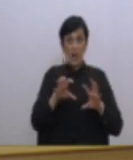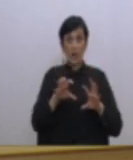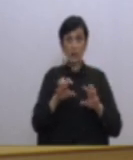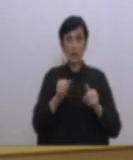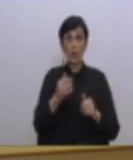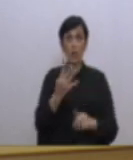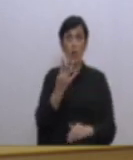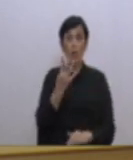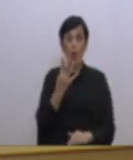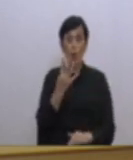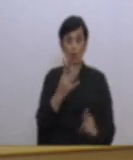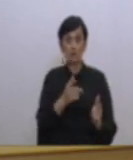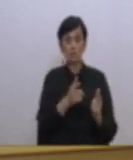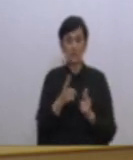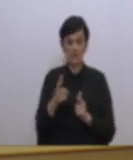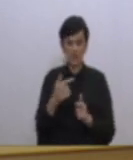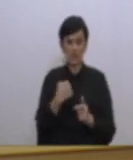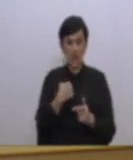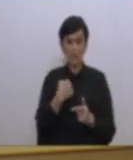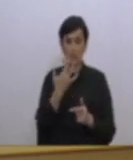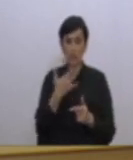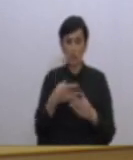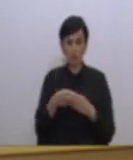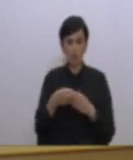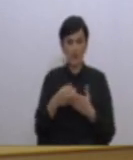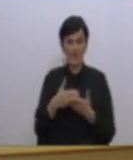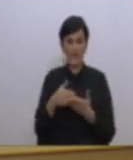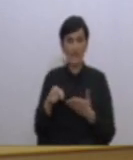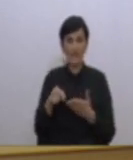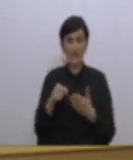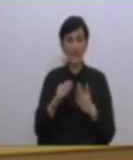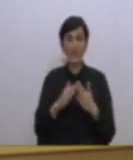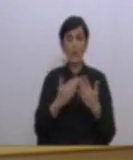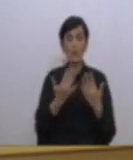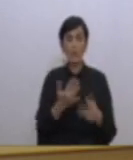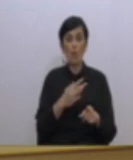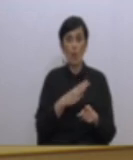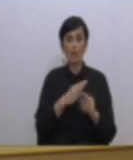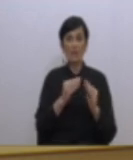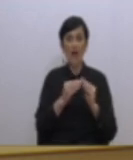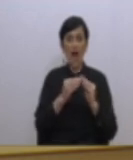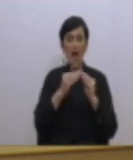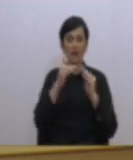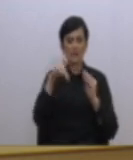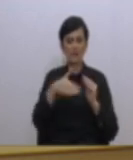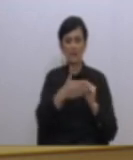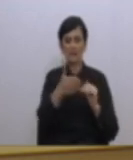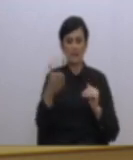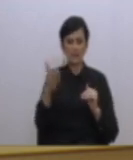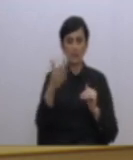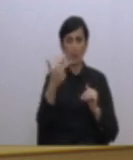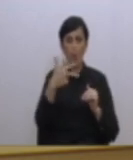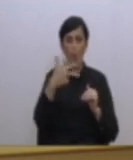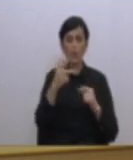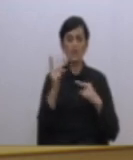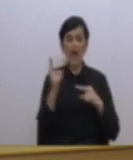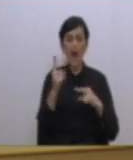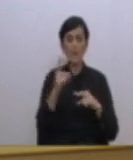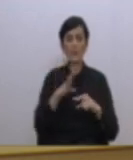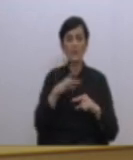4 mzad gvaq chvens politikur jgubs es motkhovnabi iqo mi 10000obit katsi 30 aprils ro